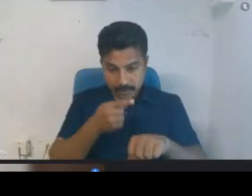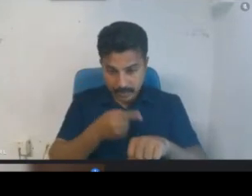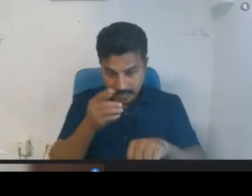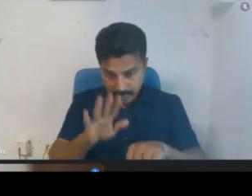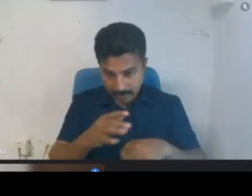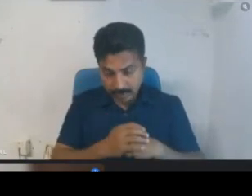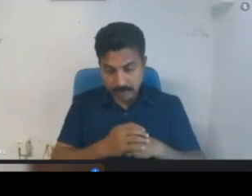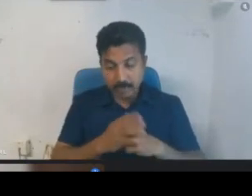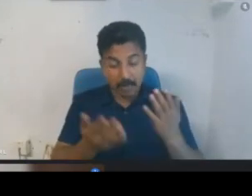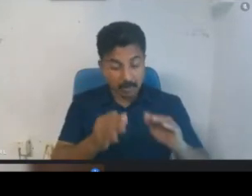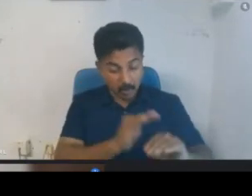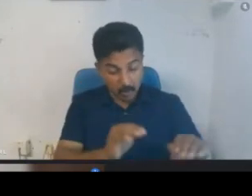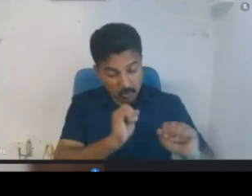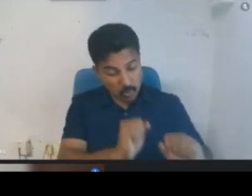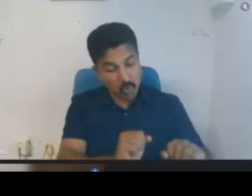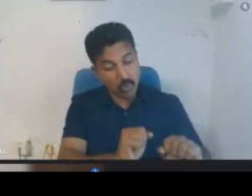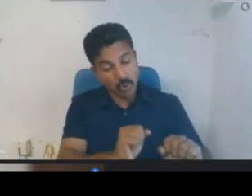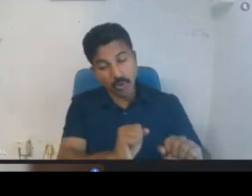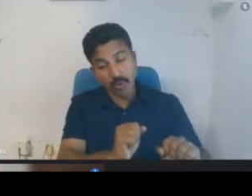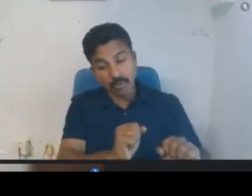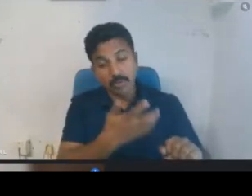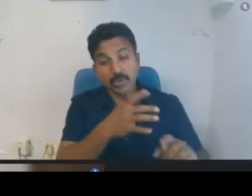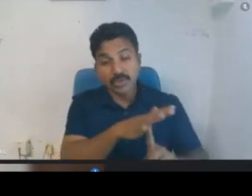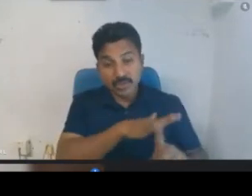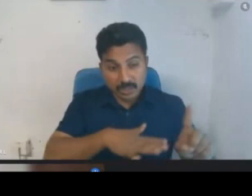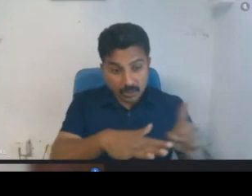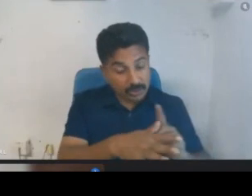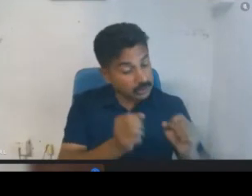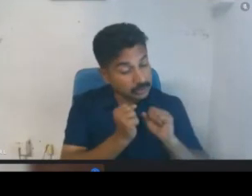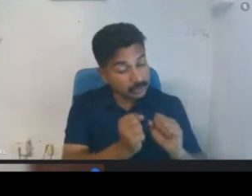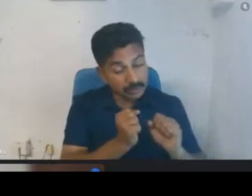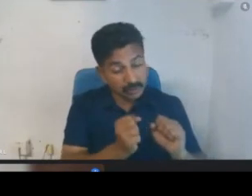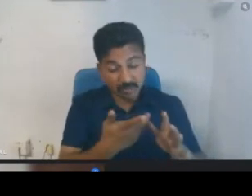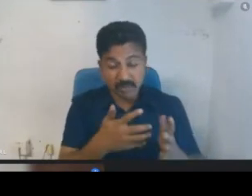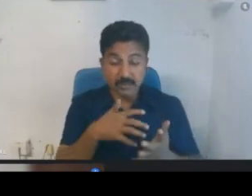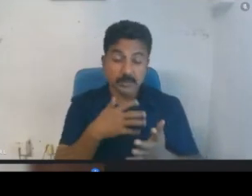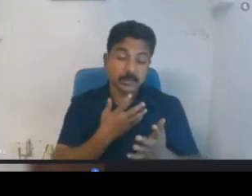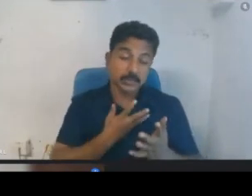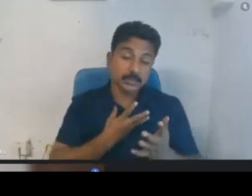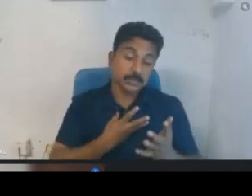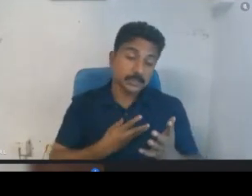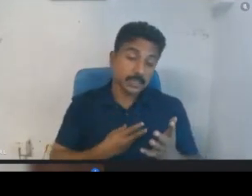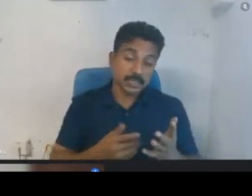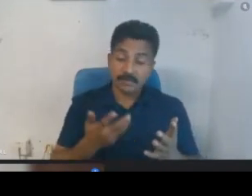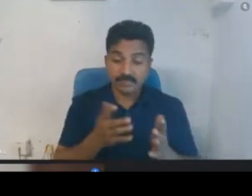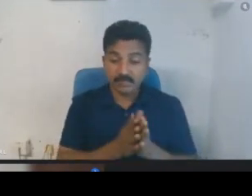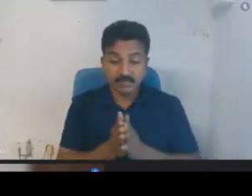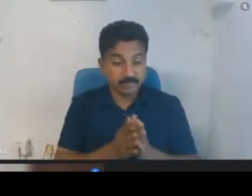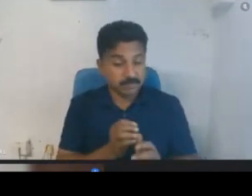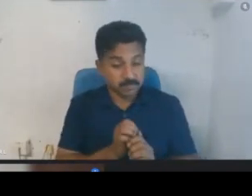ഈ കുഞ്ഞുങ്ങളുടെ അവസ്ഥ ചിലപ്പോൾ വളരെ ബുദ്ധിമുട്ടാകുന്ന ഒരു സാഹചര്യത്തിൽ നിങ്ങൾക്ക് തീർത്ത് നിരാശ തോന്നാം. ഈ നിരാശ തോന്നുന്ന